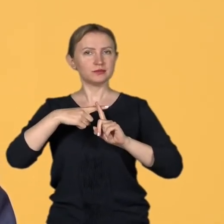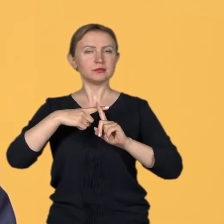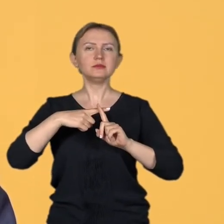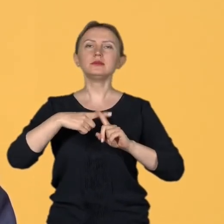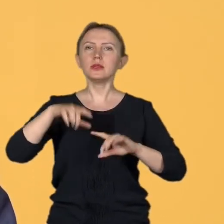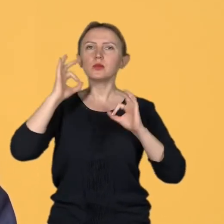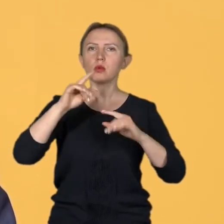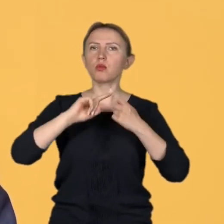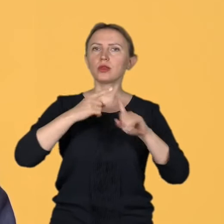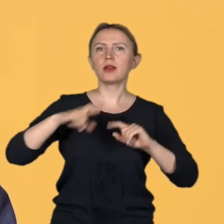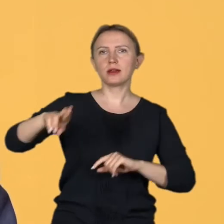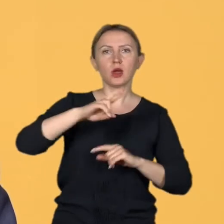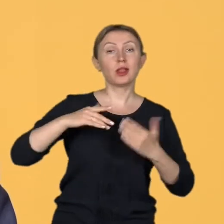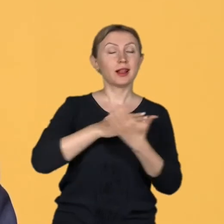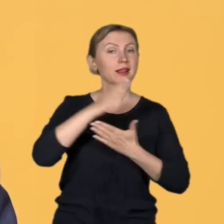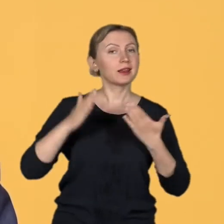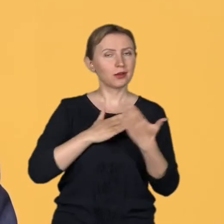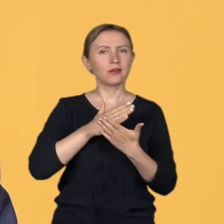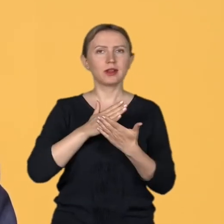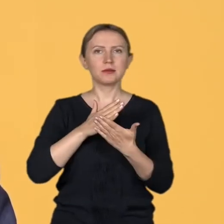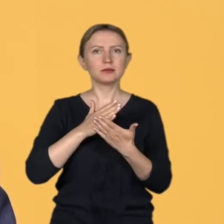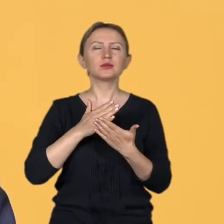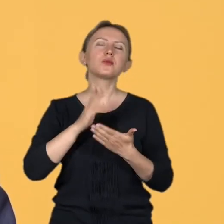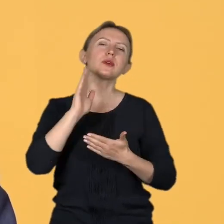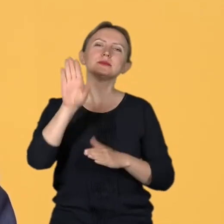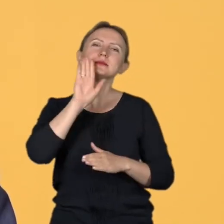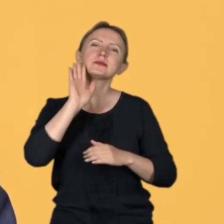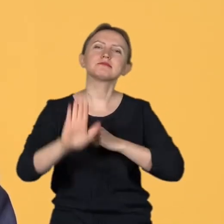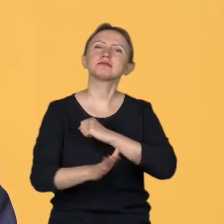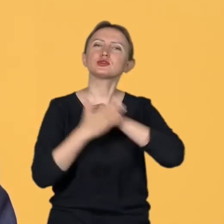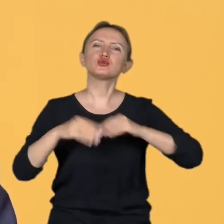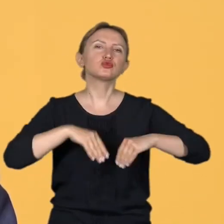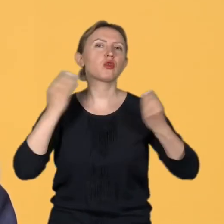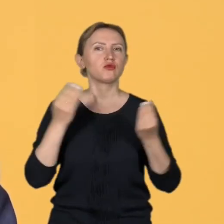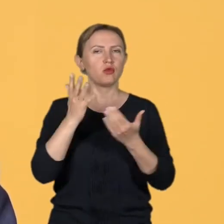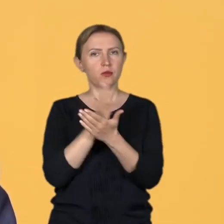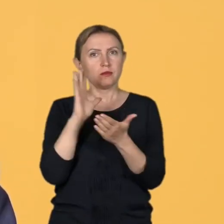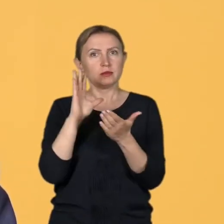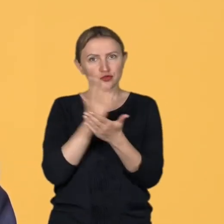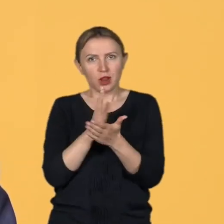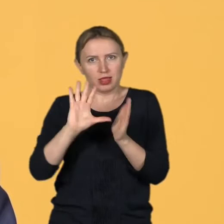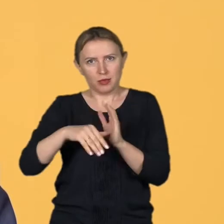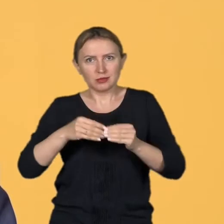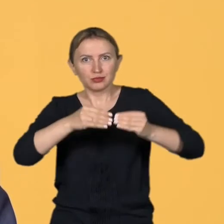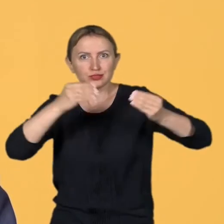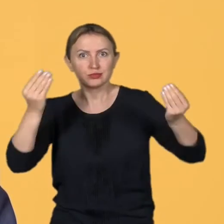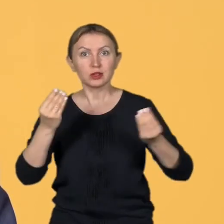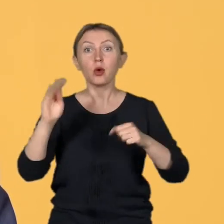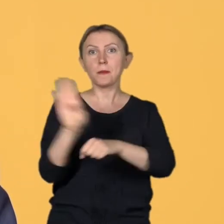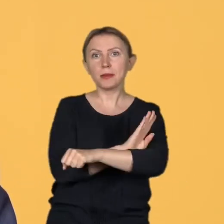przy odpowiedniej polityce regionalnej, krajowej, będzie nadal wspierany rozwój tych miast średnich. Sam